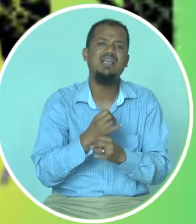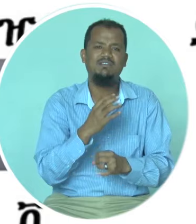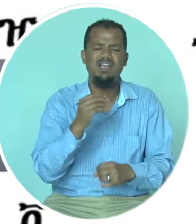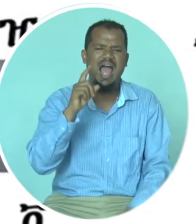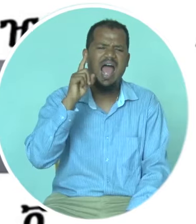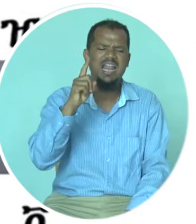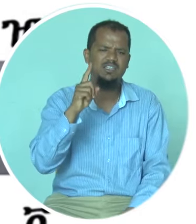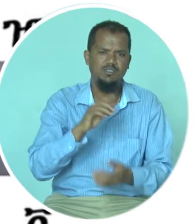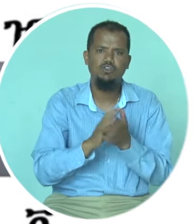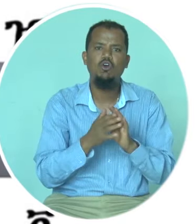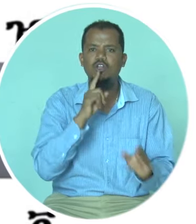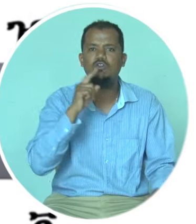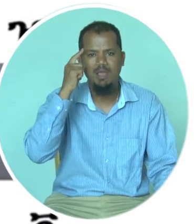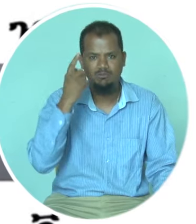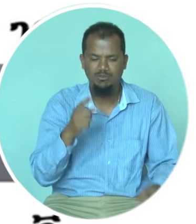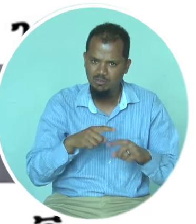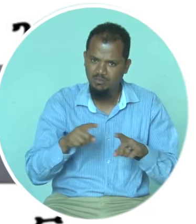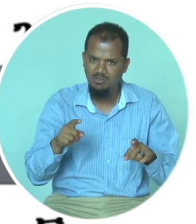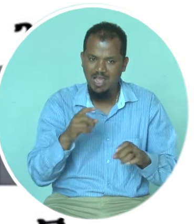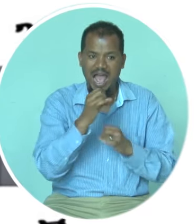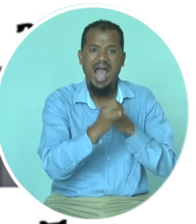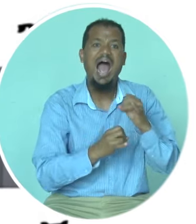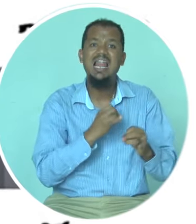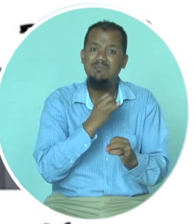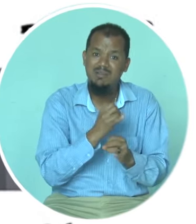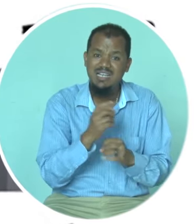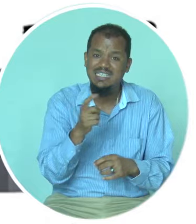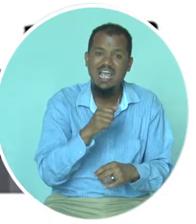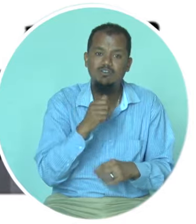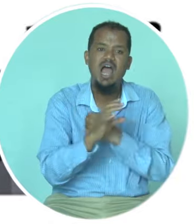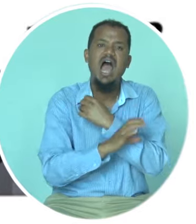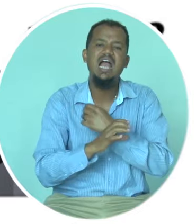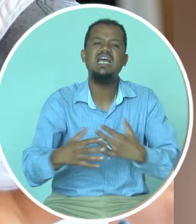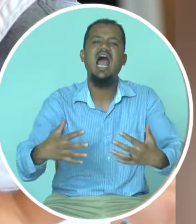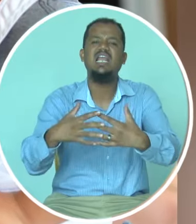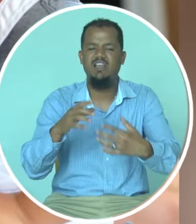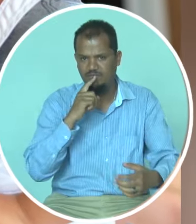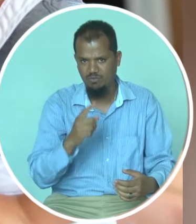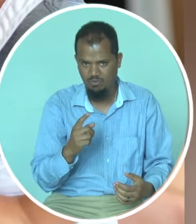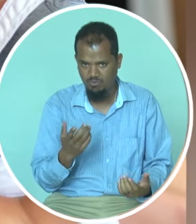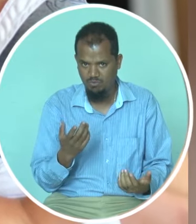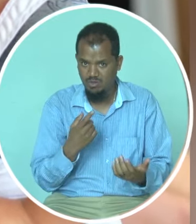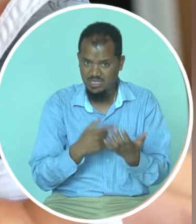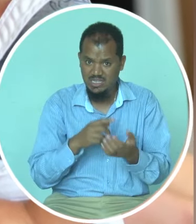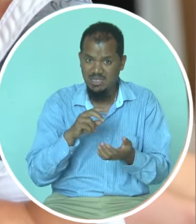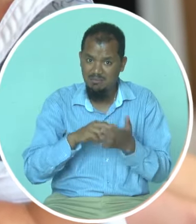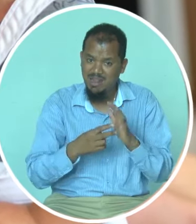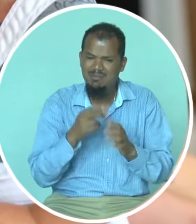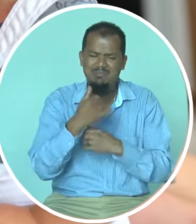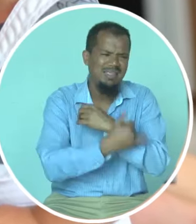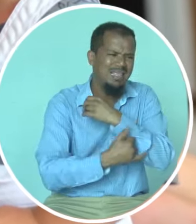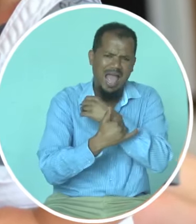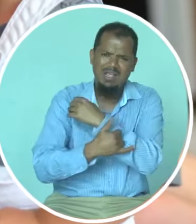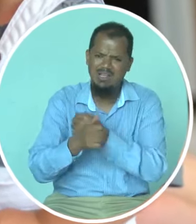አንድ እንደሆነ ነው። ነገር ግን ዓለም አቀፍ ሳይሆን ሀገር አቀፍ ነው ምልክት ቋንቋ። ይሄ ማለት